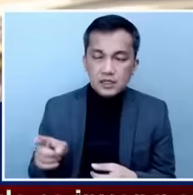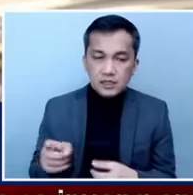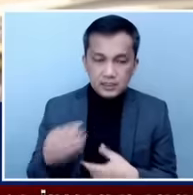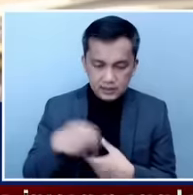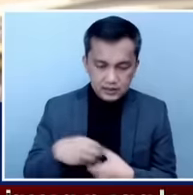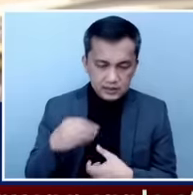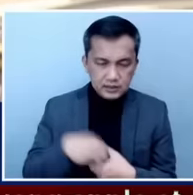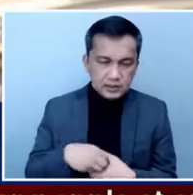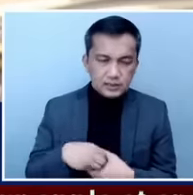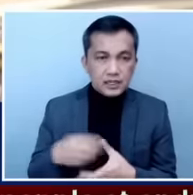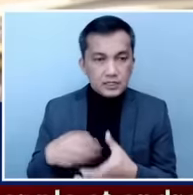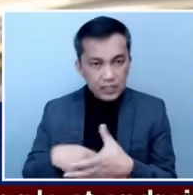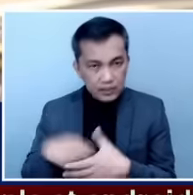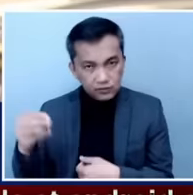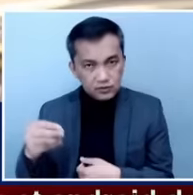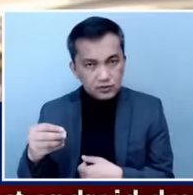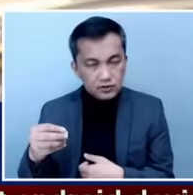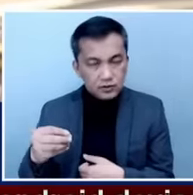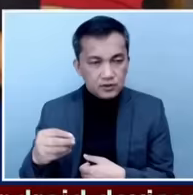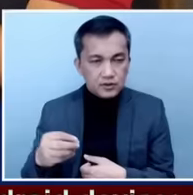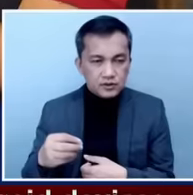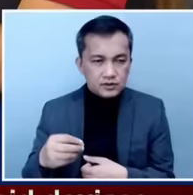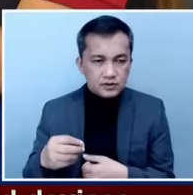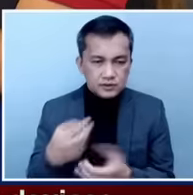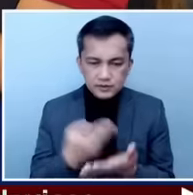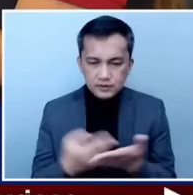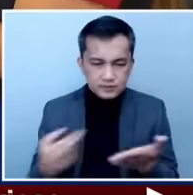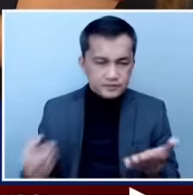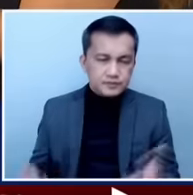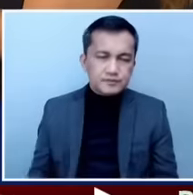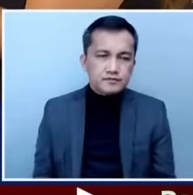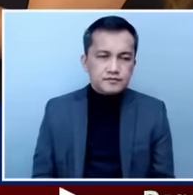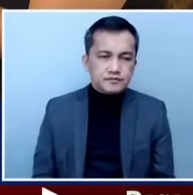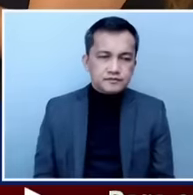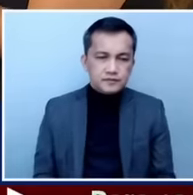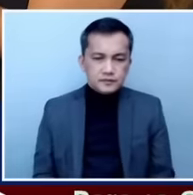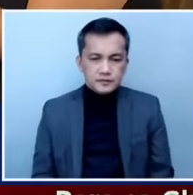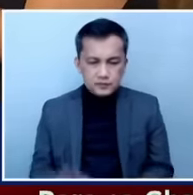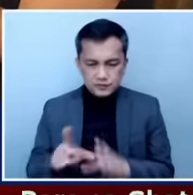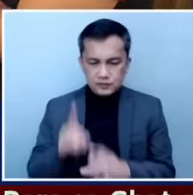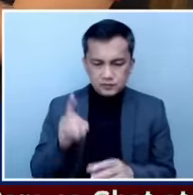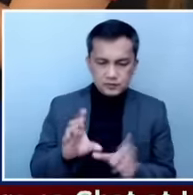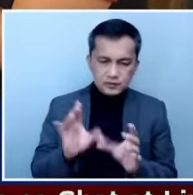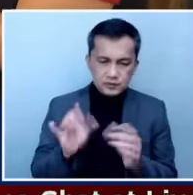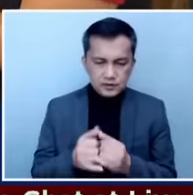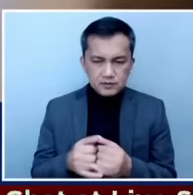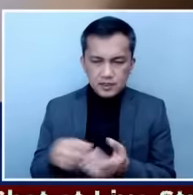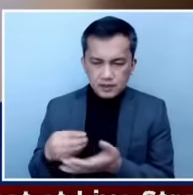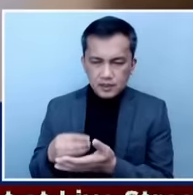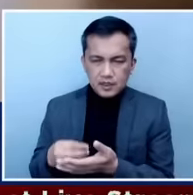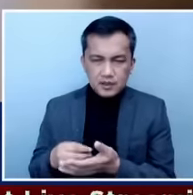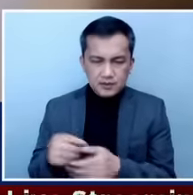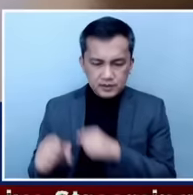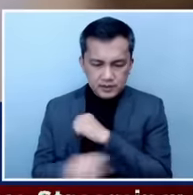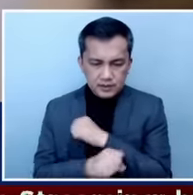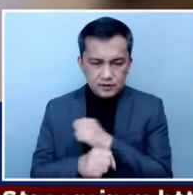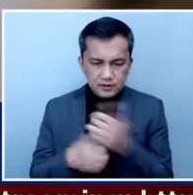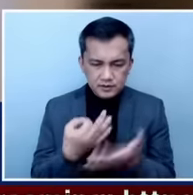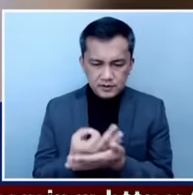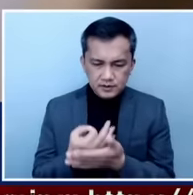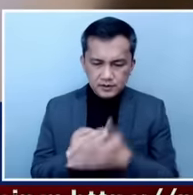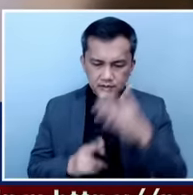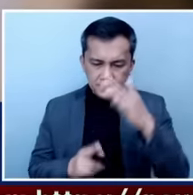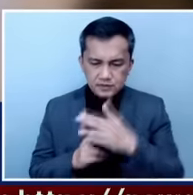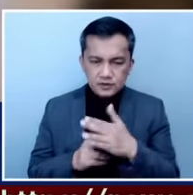and outs of the resources. Nadiskubre umano ng kumpanya ang pagdispalko ng pera nang magretiro na ang suspect